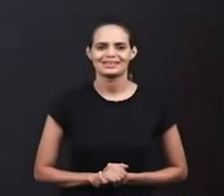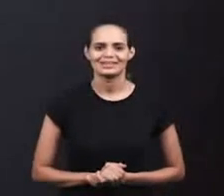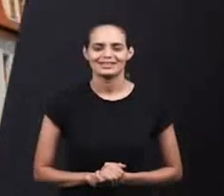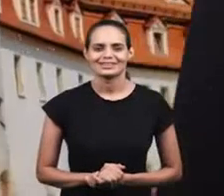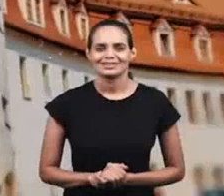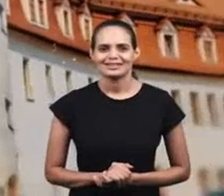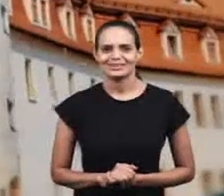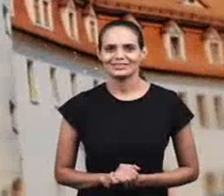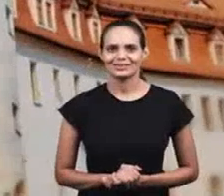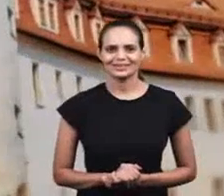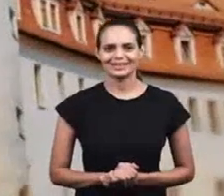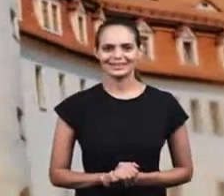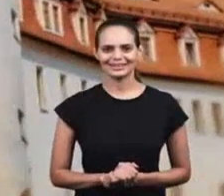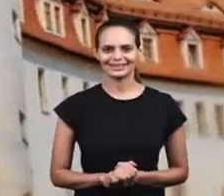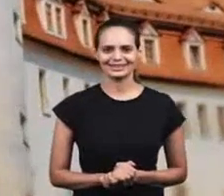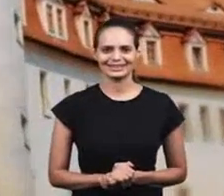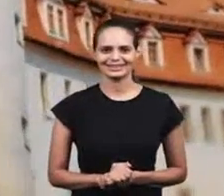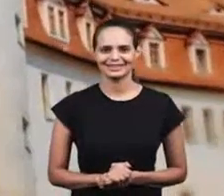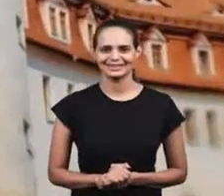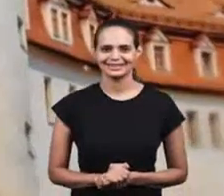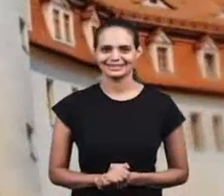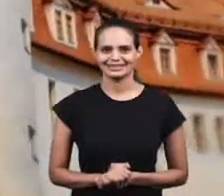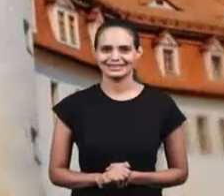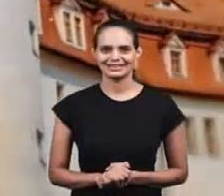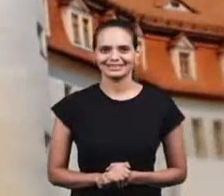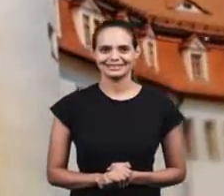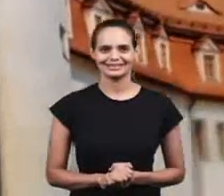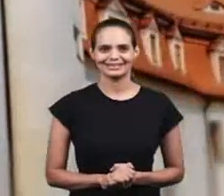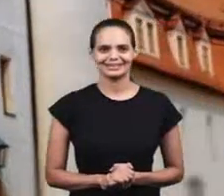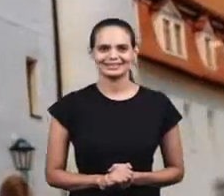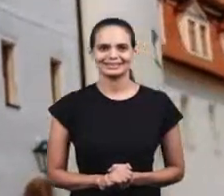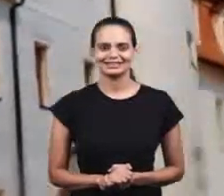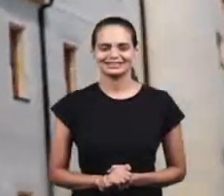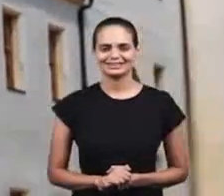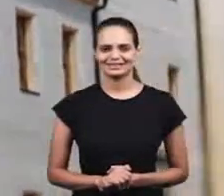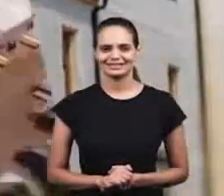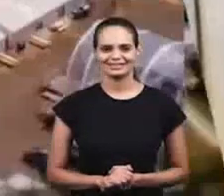werden. Allen Friede des Herrn Jesus.